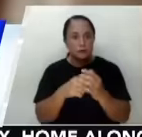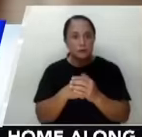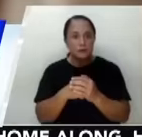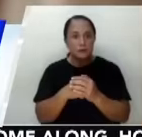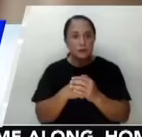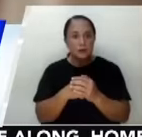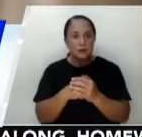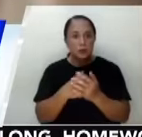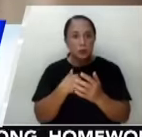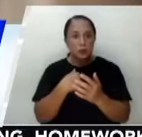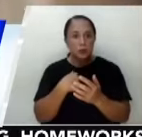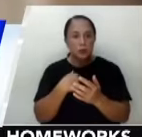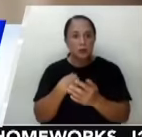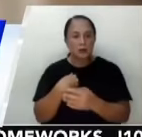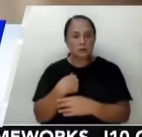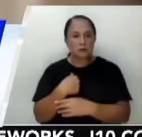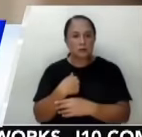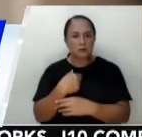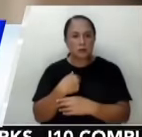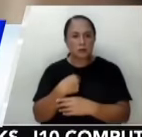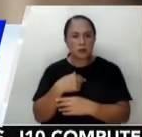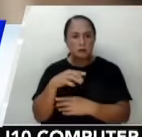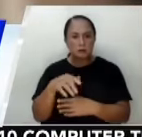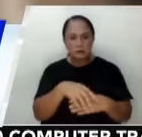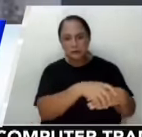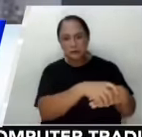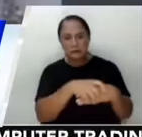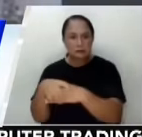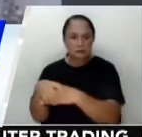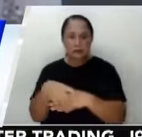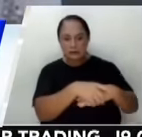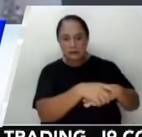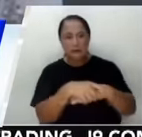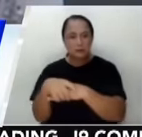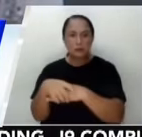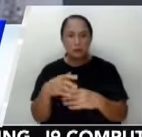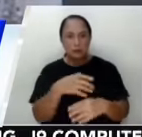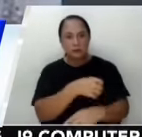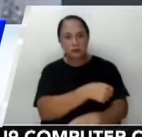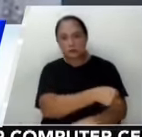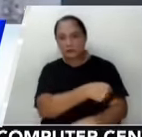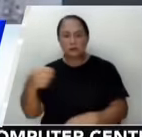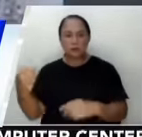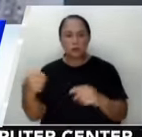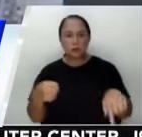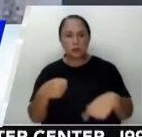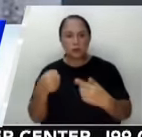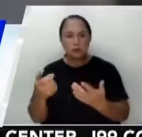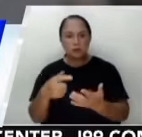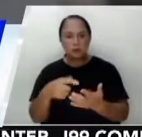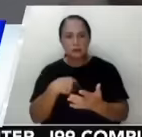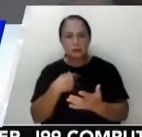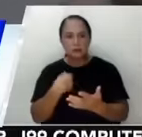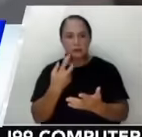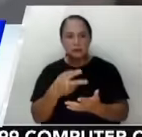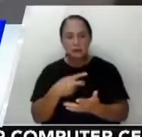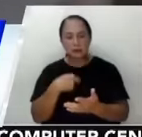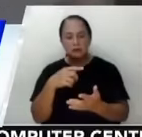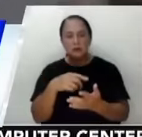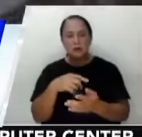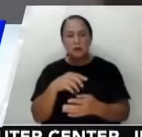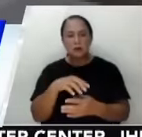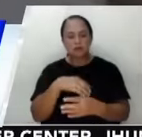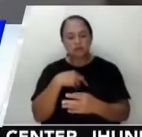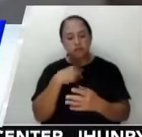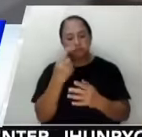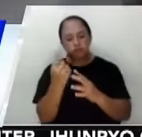mas maliit pa po sa kanya. Yung kanan na kamay niya, pero lubog pa rin yung ulo niya sa dagat. Pero sabi ni Mang